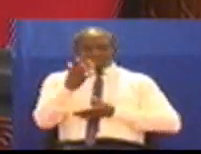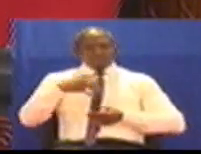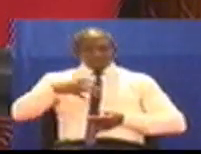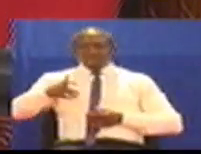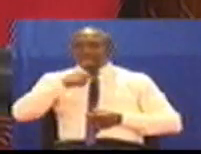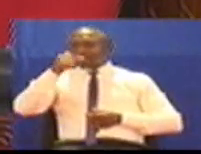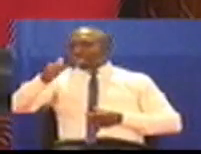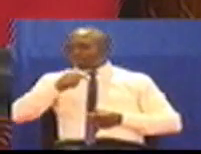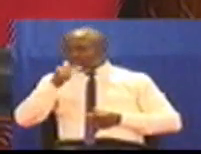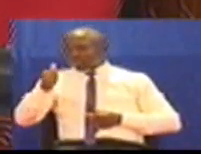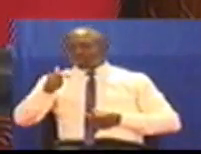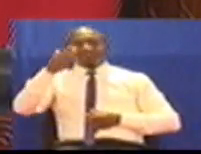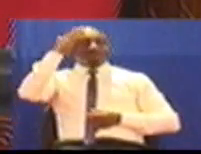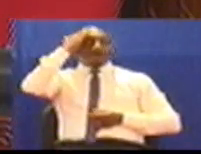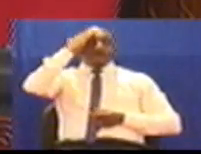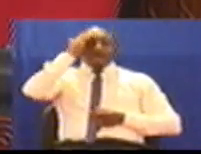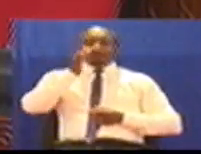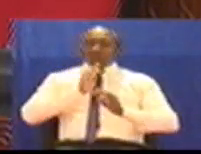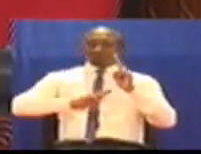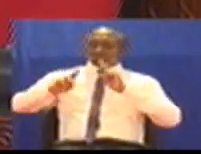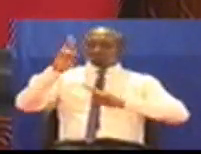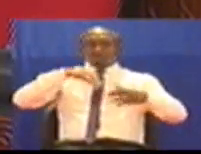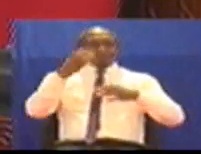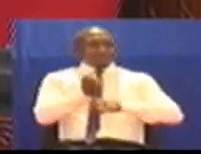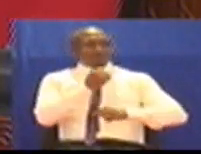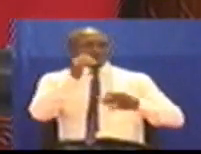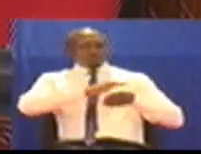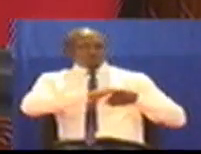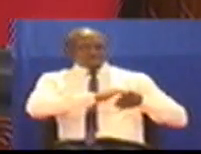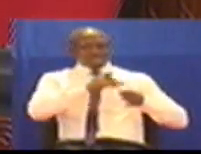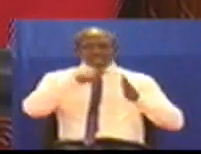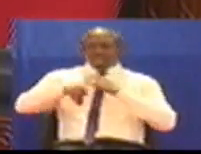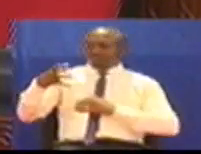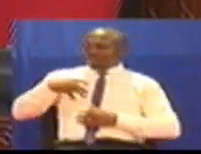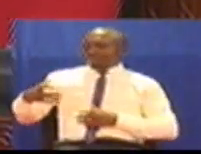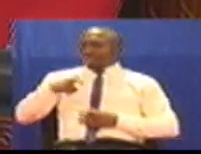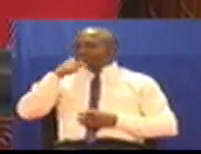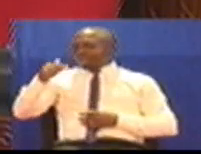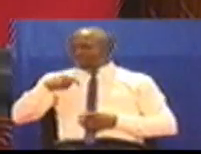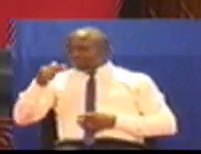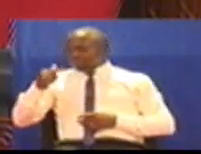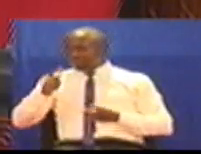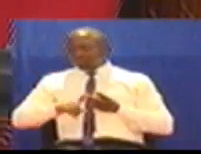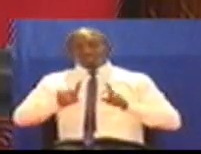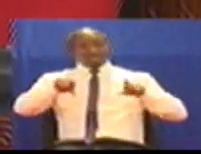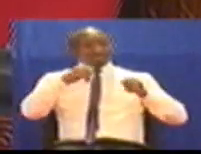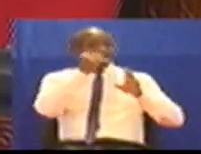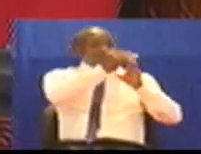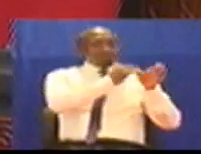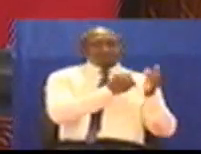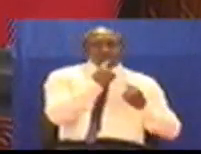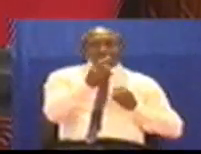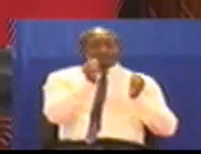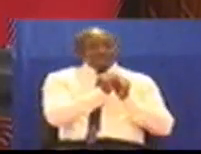TAMISEMI. Nafahamu kwamba tunajadili mapato na matumizi katika wizara hii ya TAMISEMI, lakini kabla sijasema yale